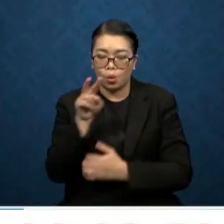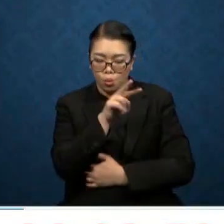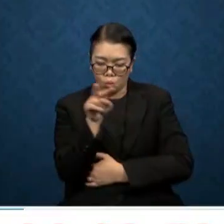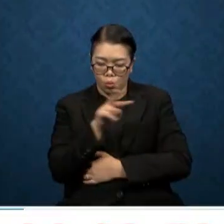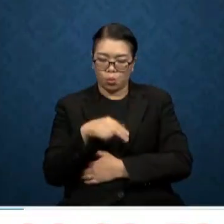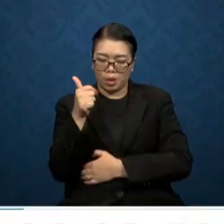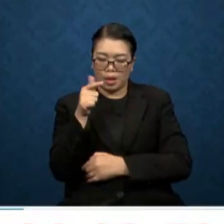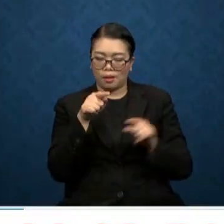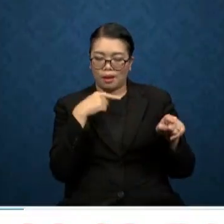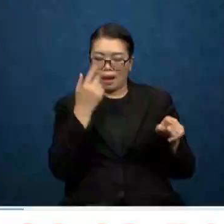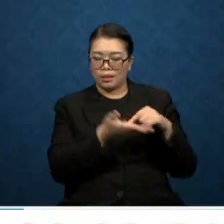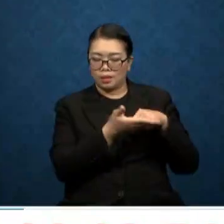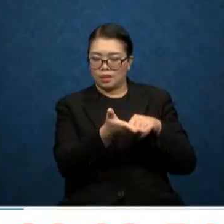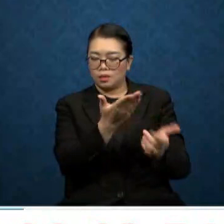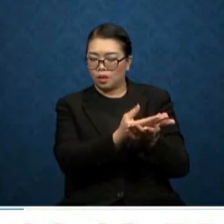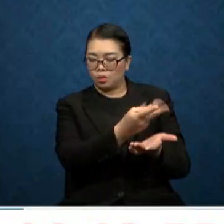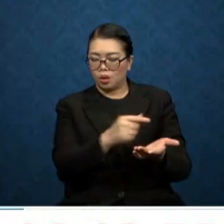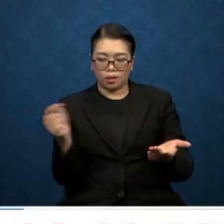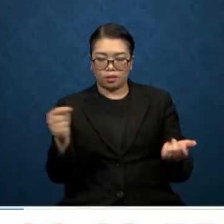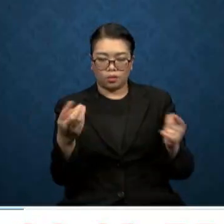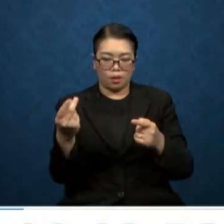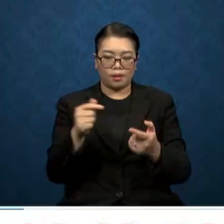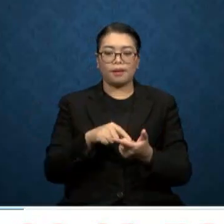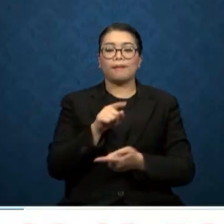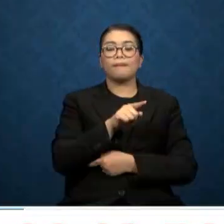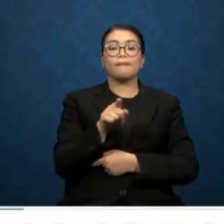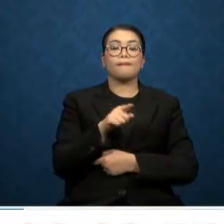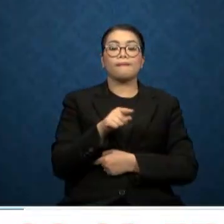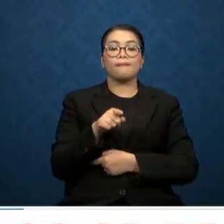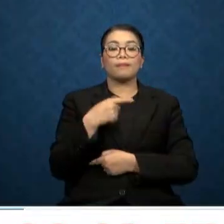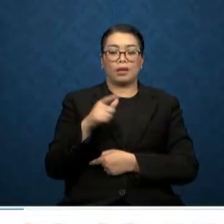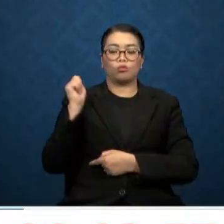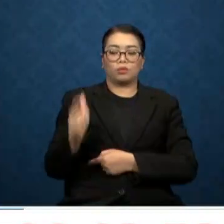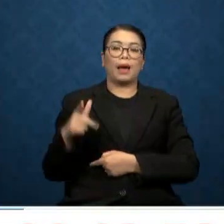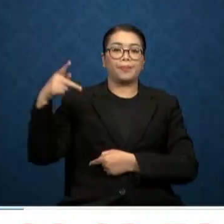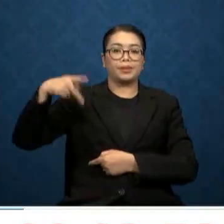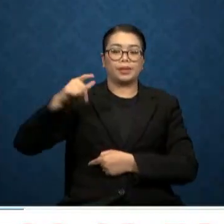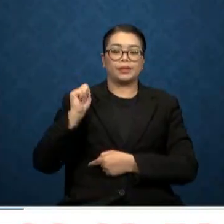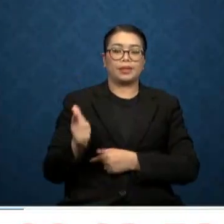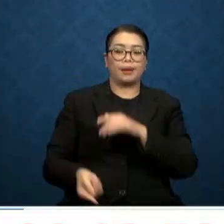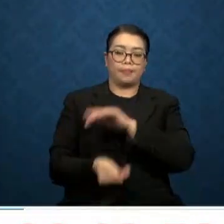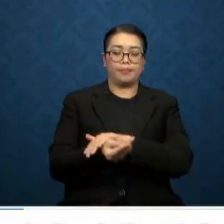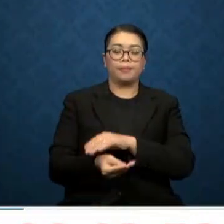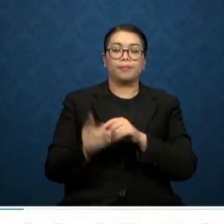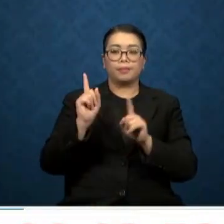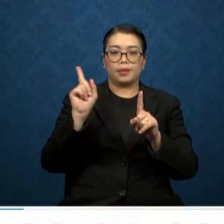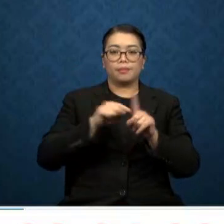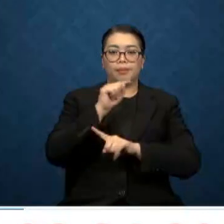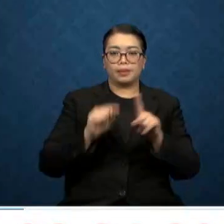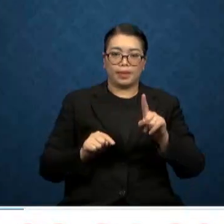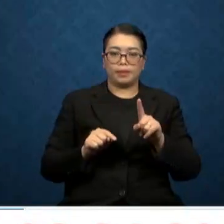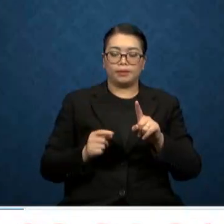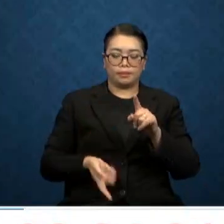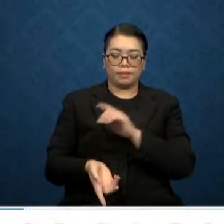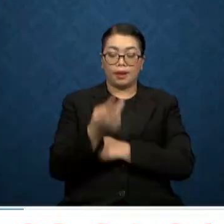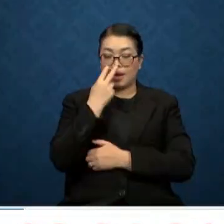ว่าใครเสนอราคาเท่าไหร่แต่ต้องจ้างพิเศษและจ่ายเงิน1%